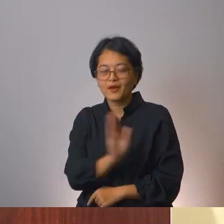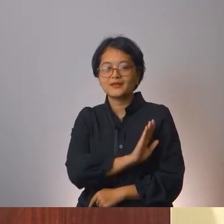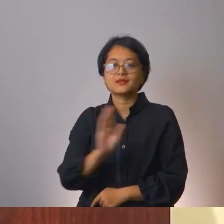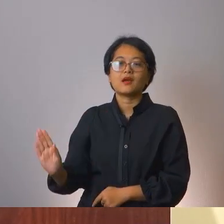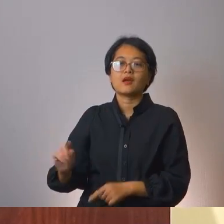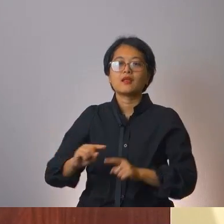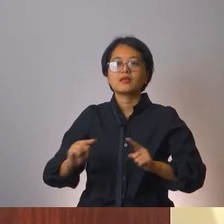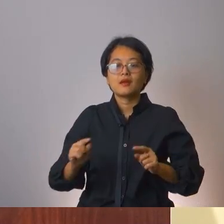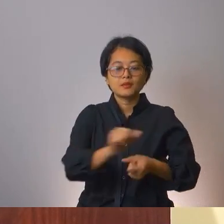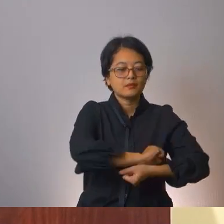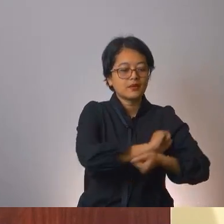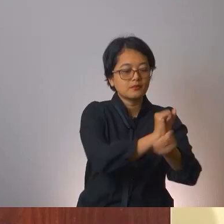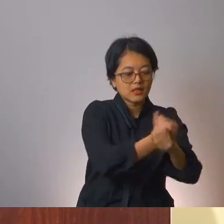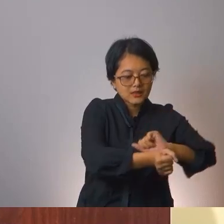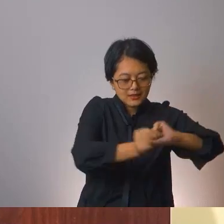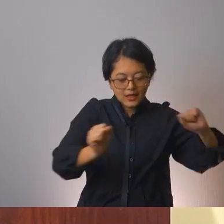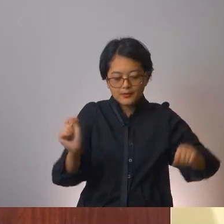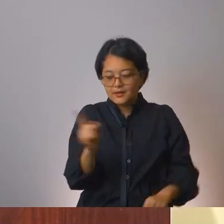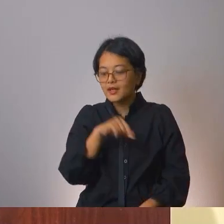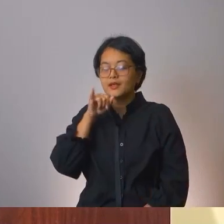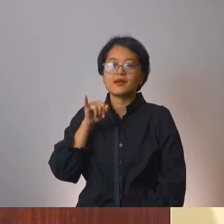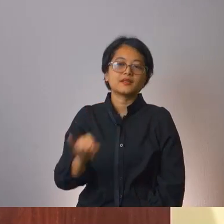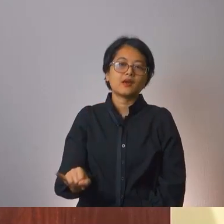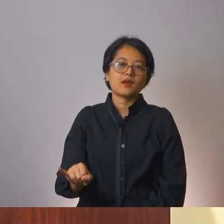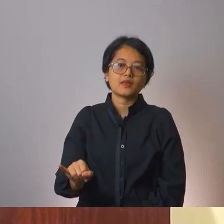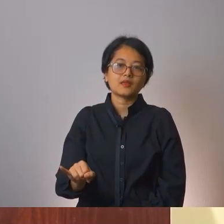pencobaan, tetapi lepaskanlah kami